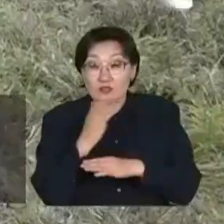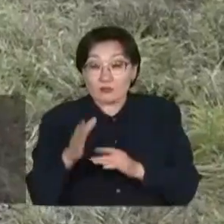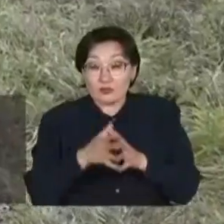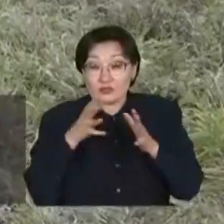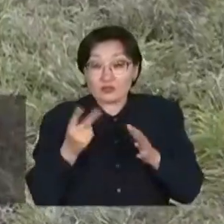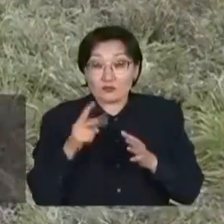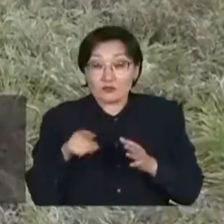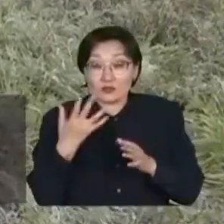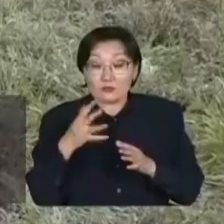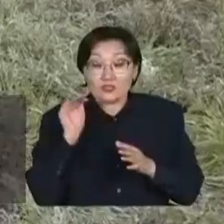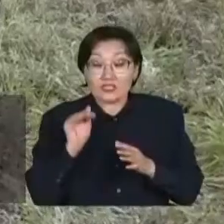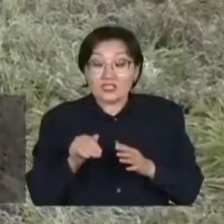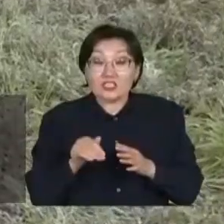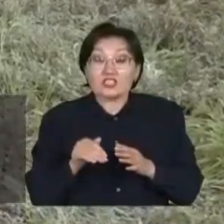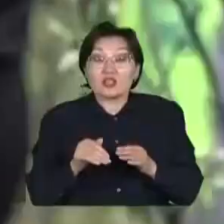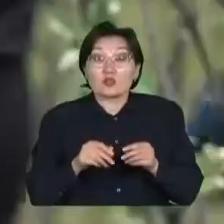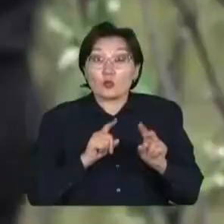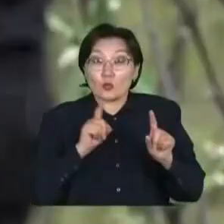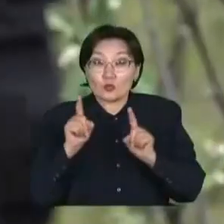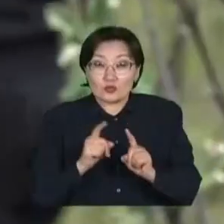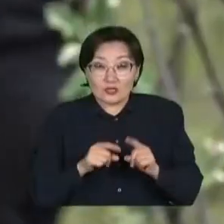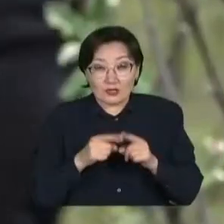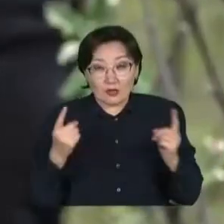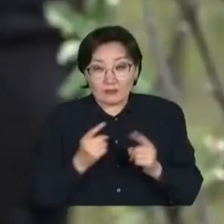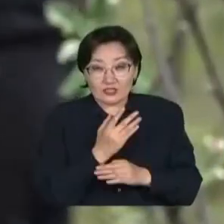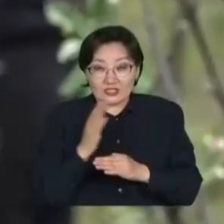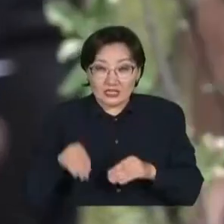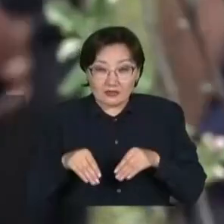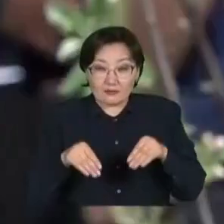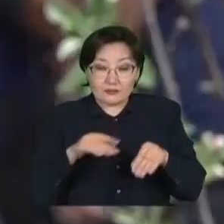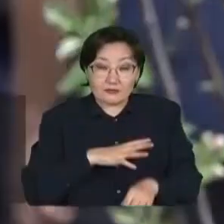и более 2500 кустарников. Амина Усенова, Хангельда Ахметханов, телеканал «Алматы».